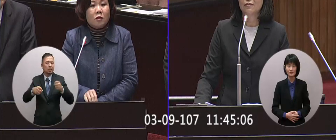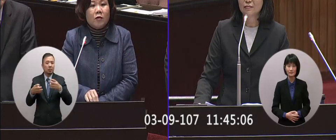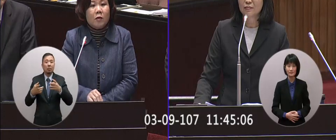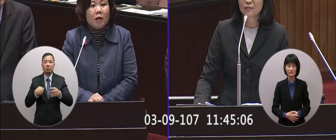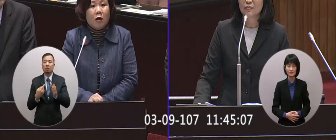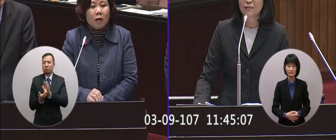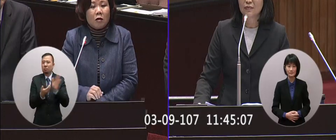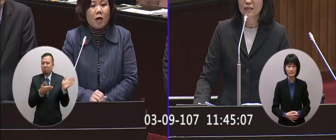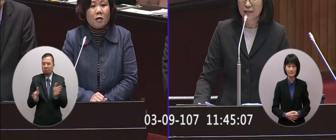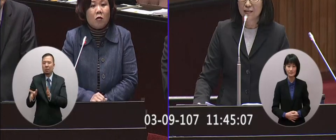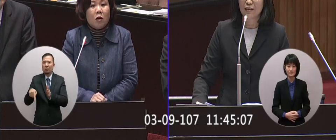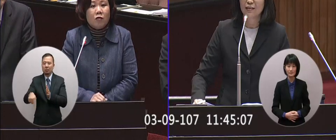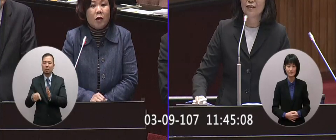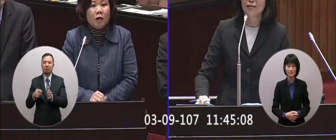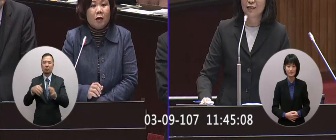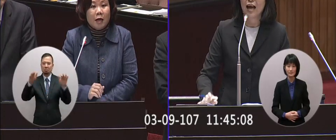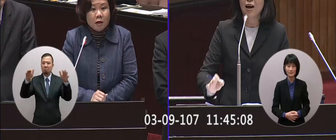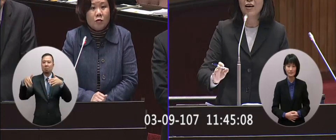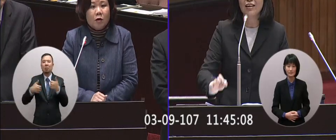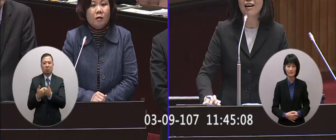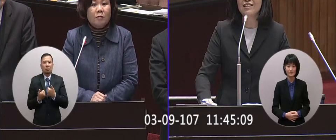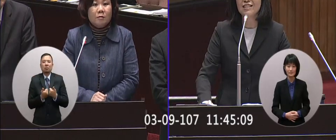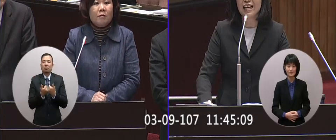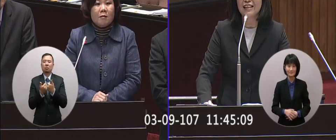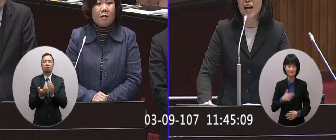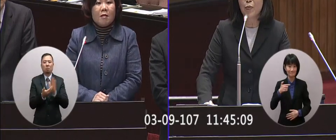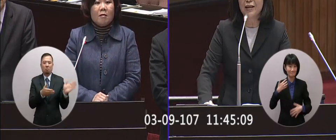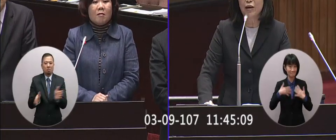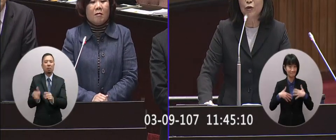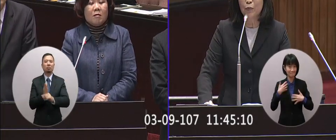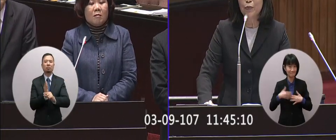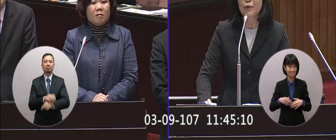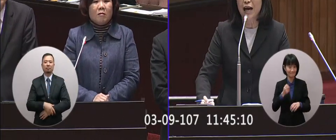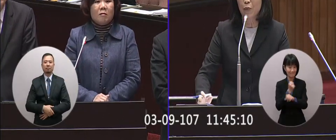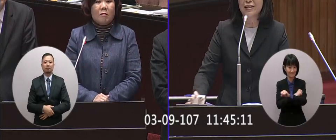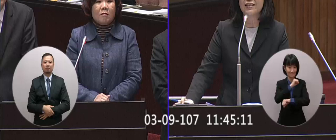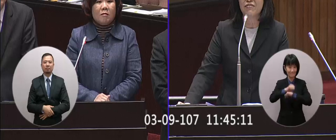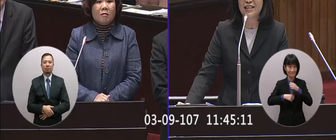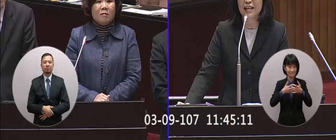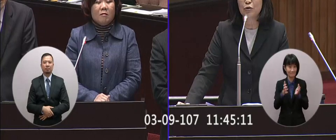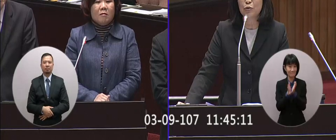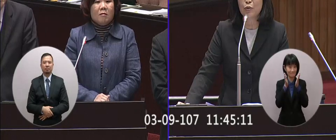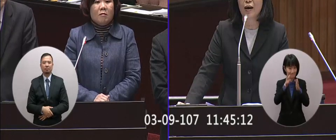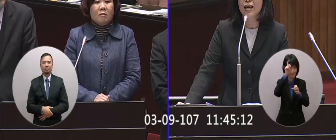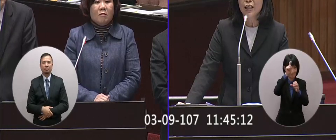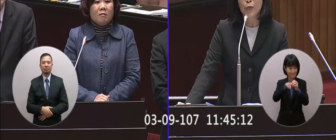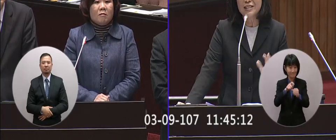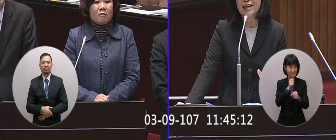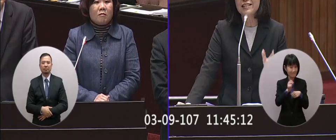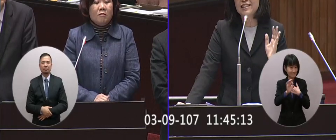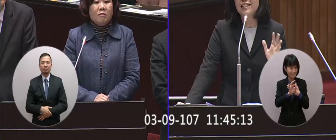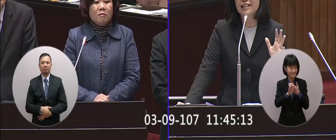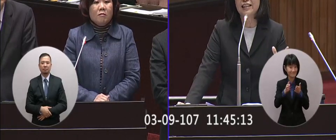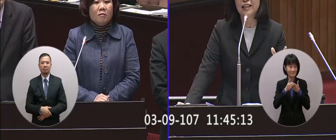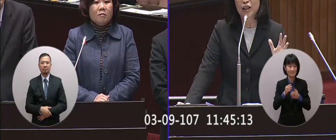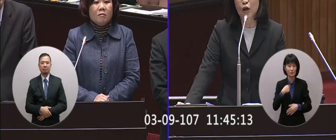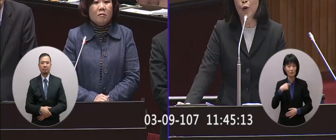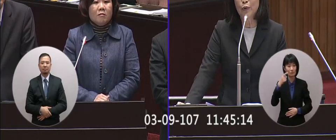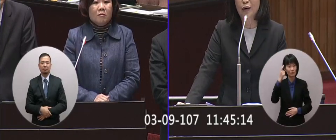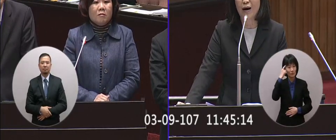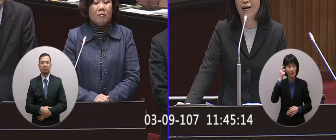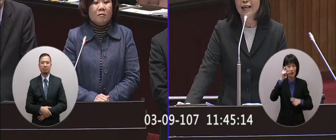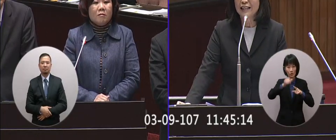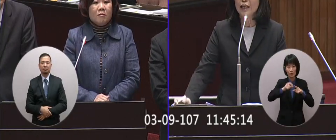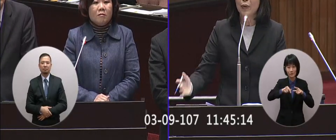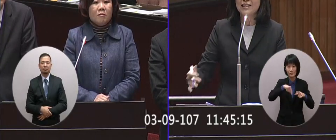备来朝这方面哈、来召开相关的会议。 好，很高兴看到我们劳动部要往这个方向去做，因为我相信企业的一个